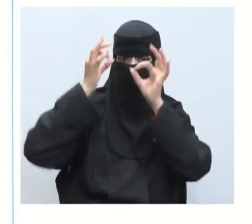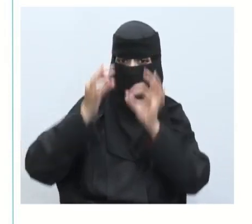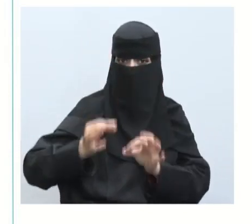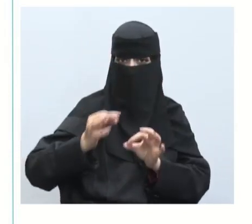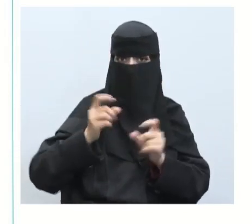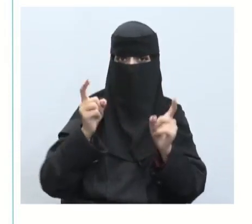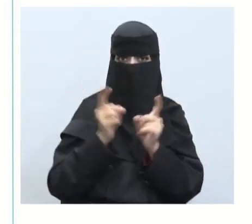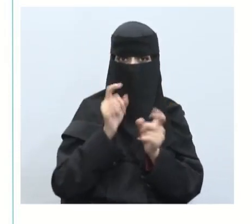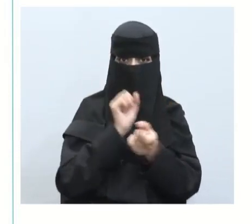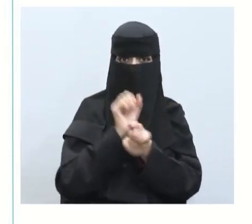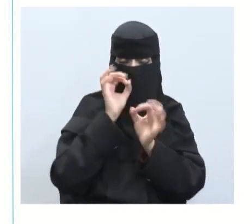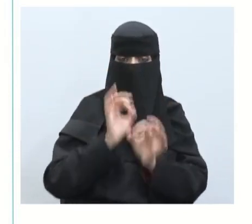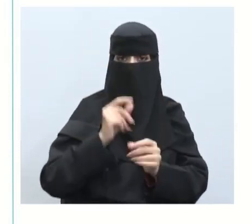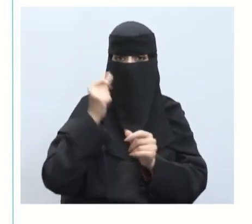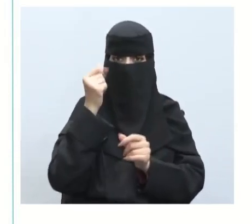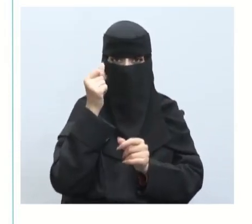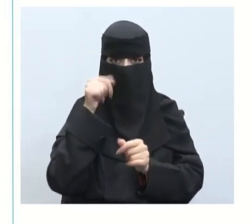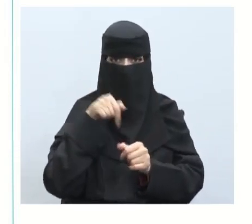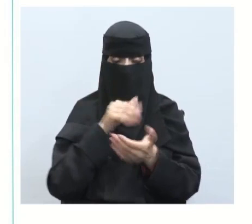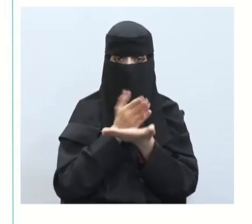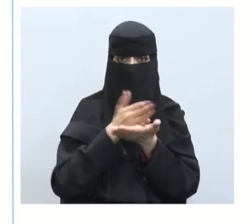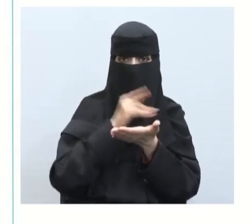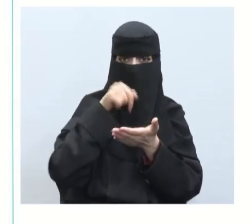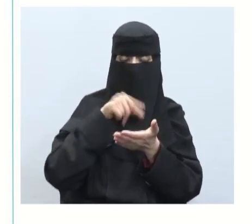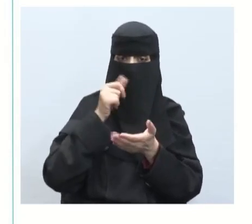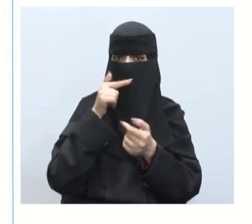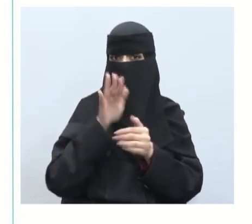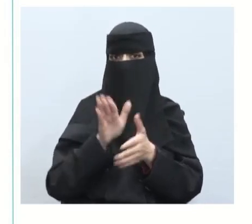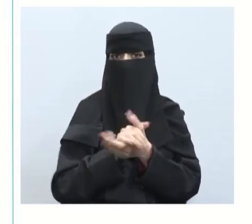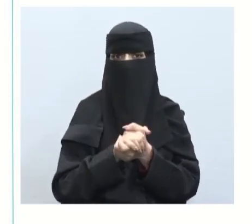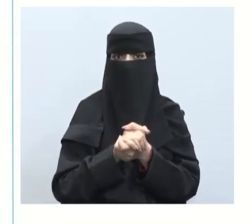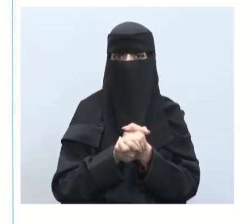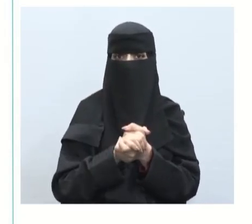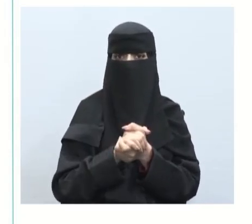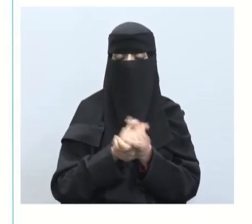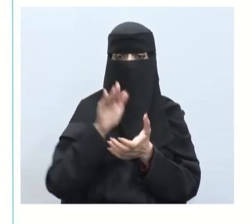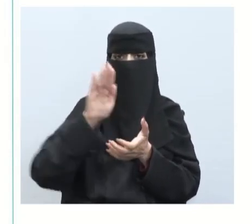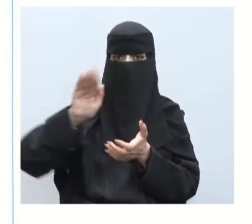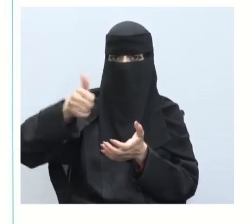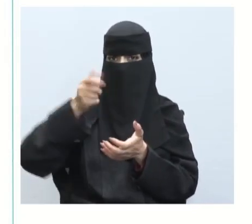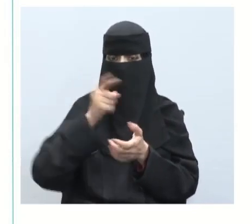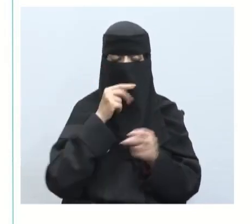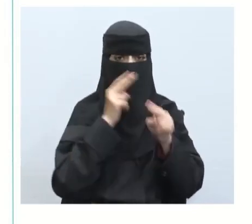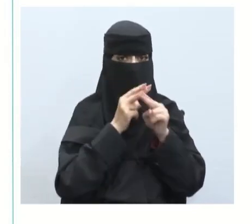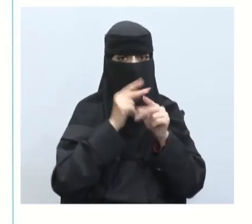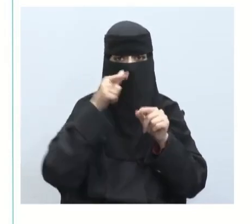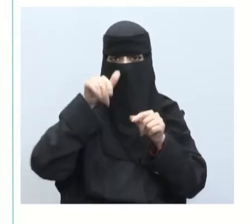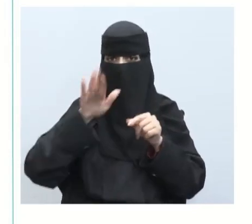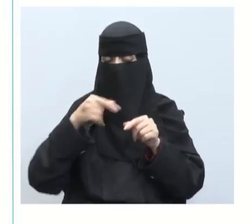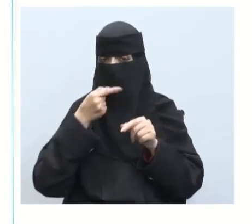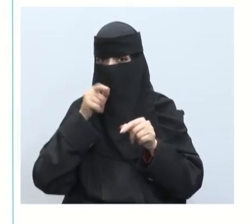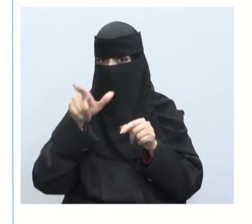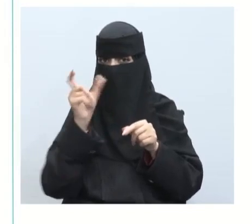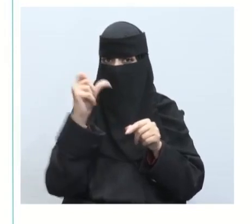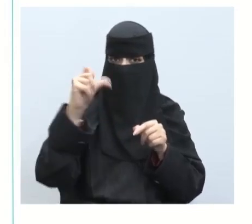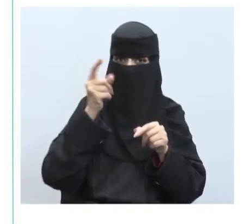والتحكم في التكاليف اذا بحكم انها منظمه ربحيه ساره تتحدث مع زميلتها نوره تقول